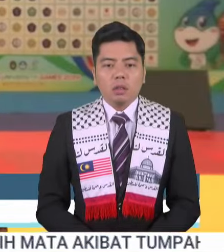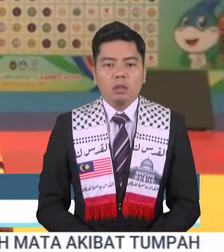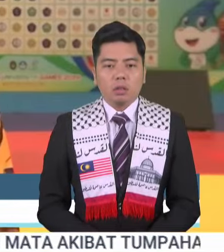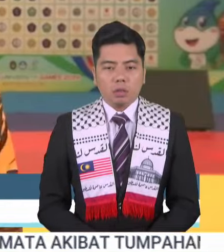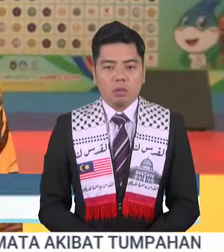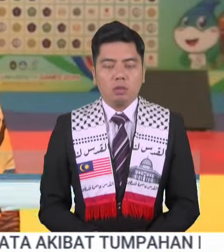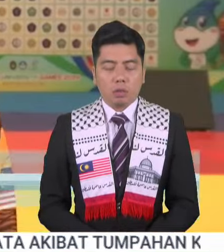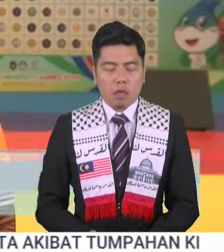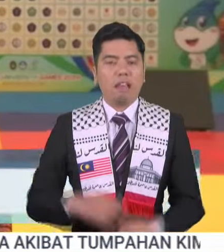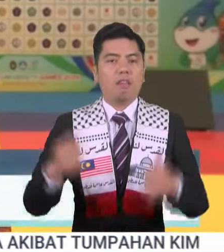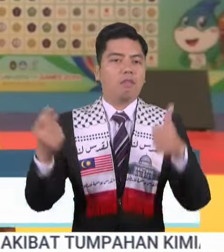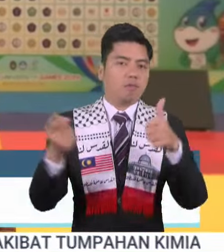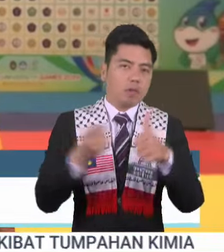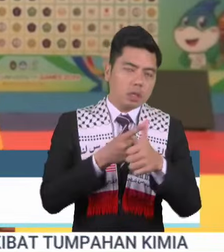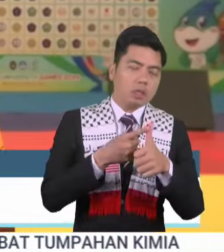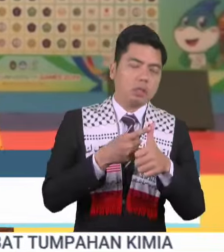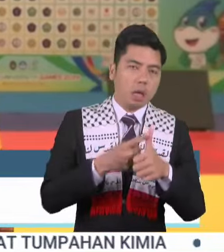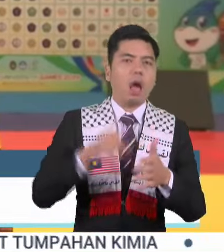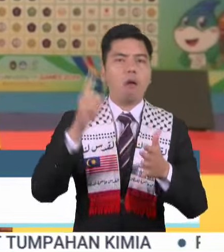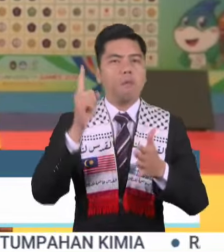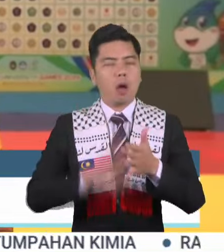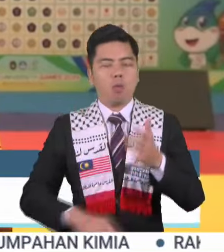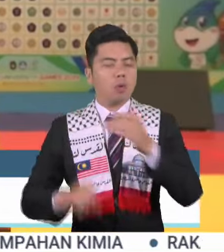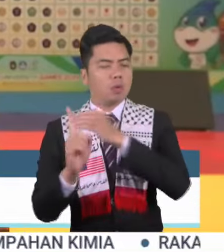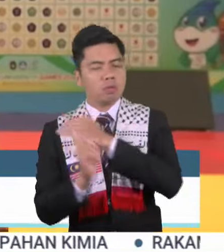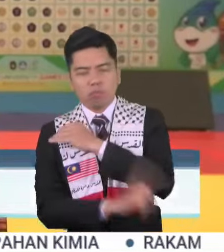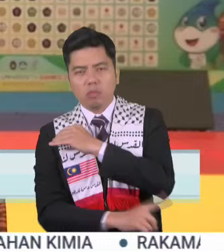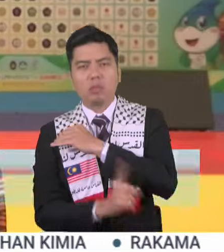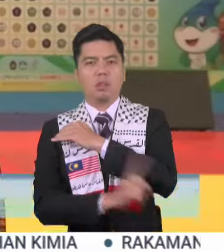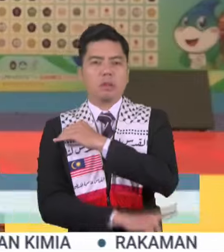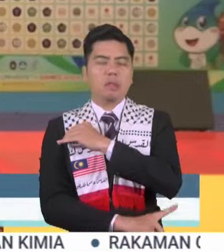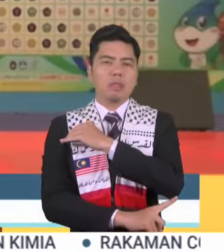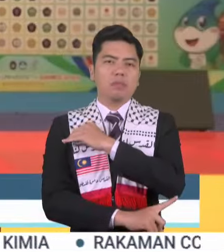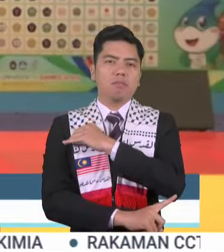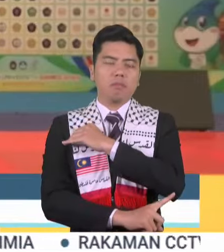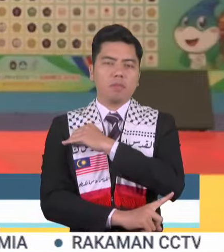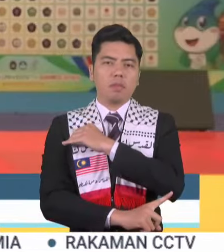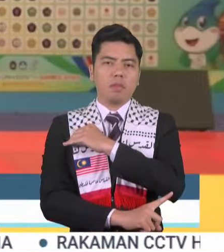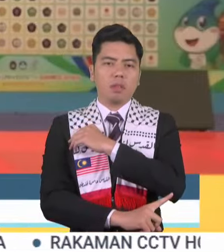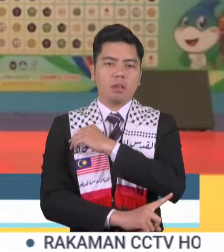Yang pertama sekali lah, yang pertama sekali apa-apa tindakan ataupun hukuman yang